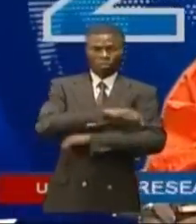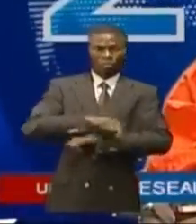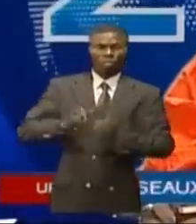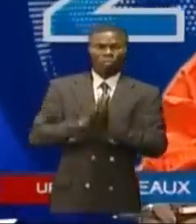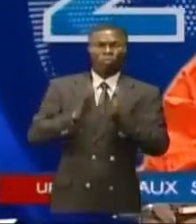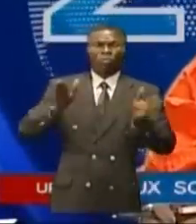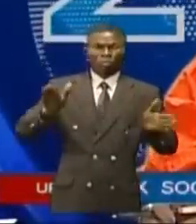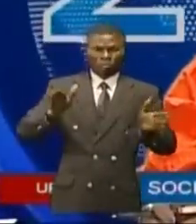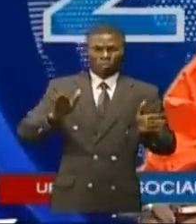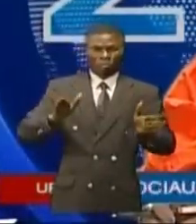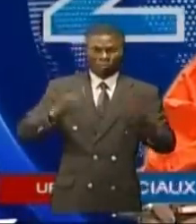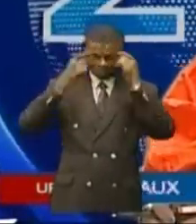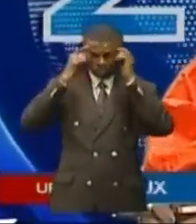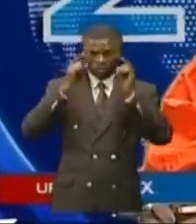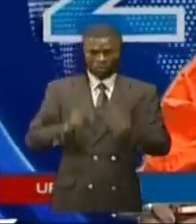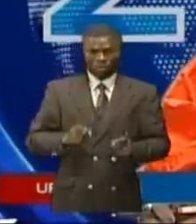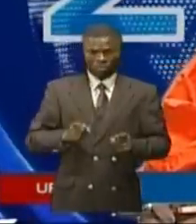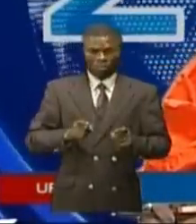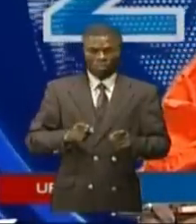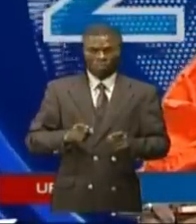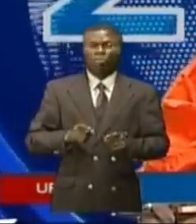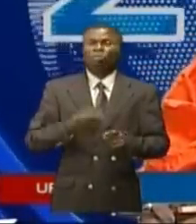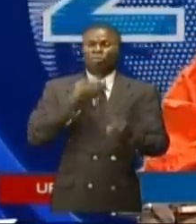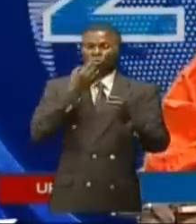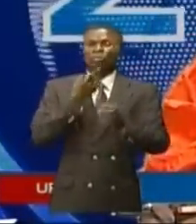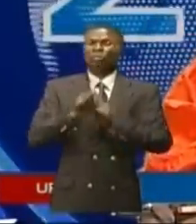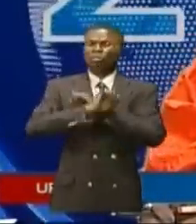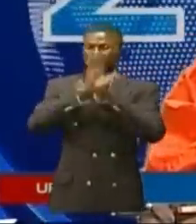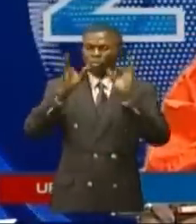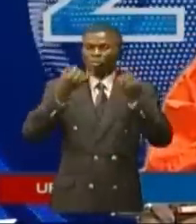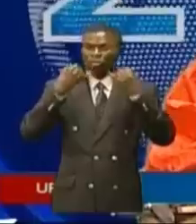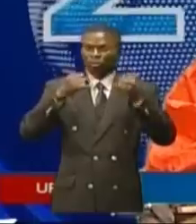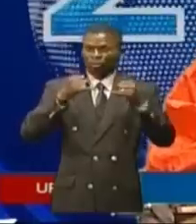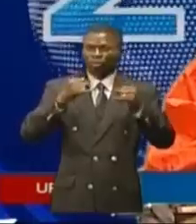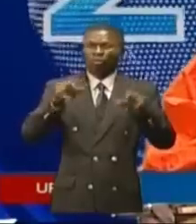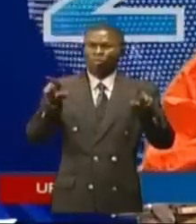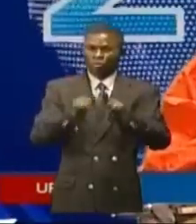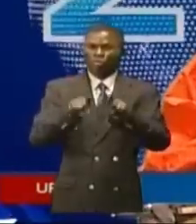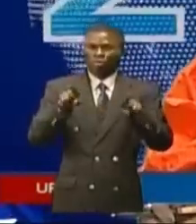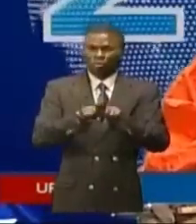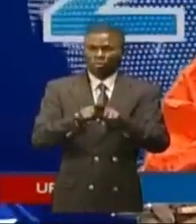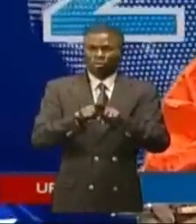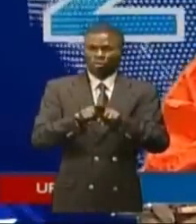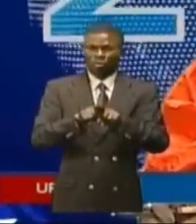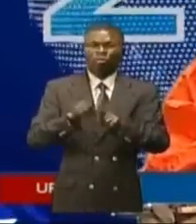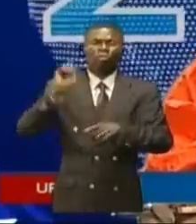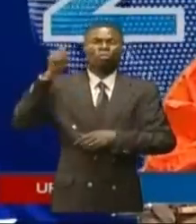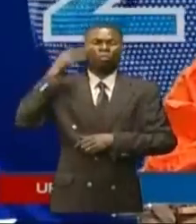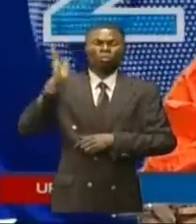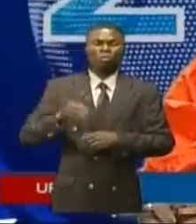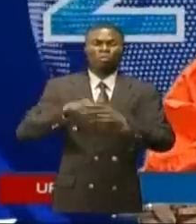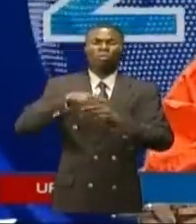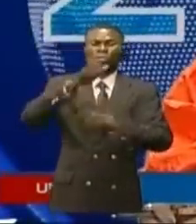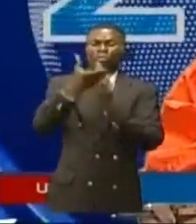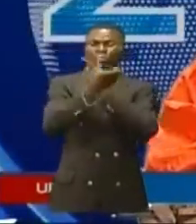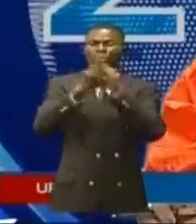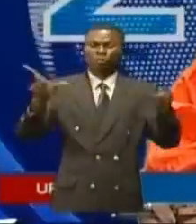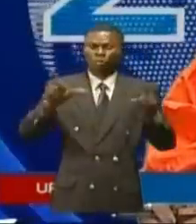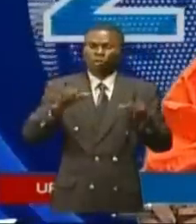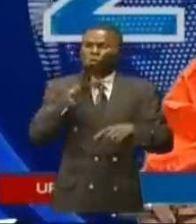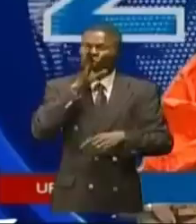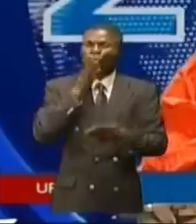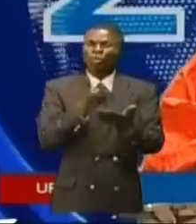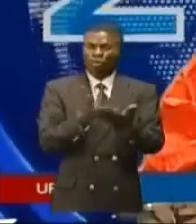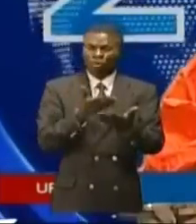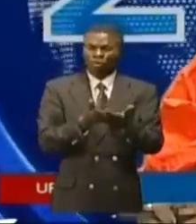cassation, reste néanmoins ouvert à toute information relative à des prisonniers retrouvés en liberté de manière